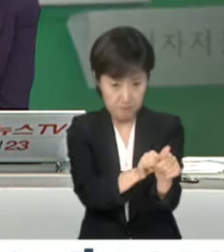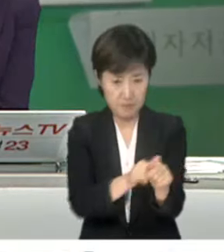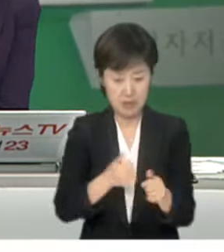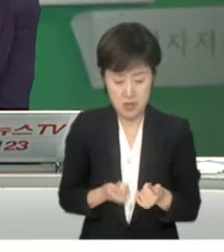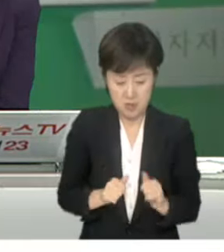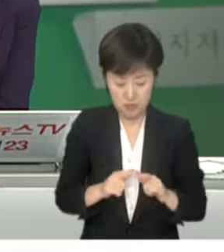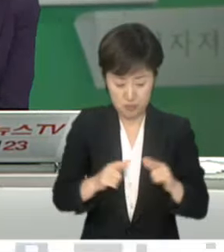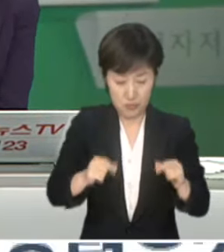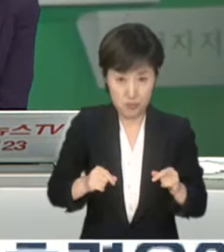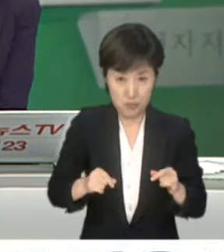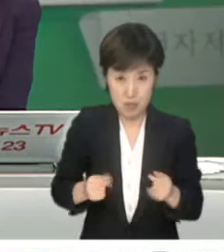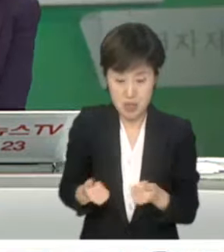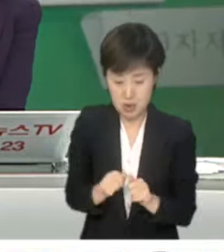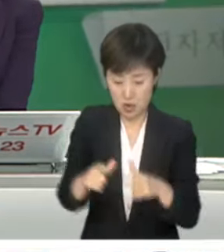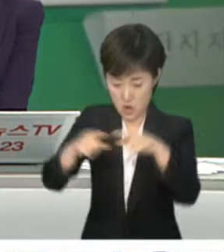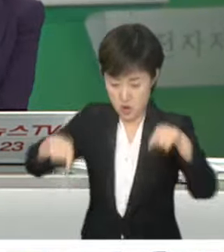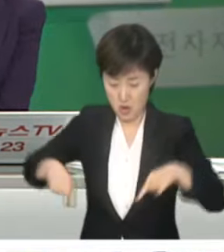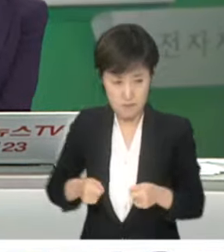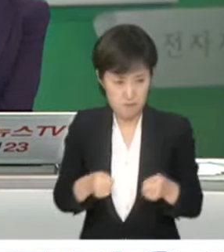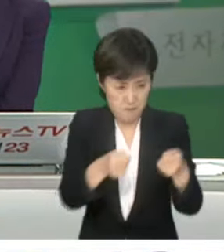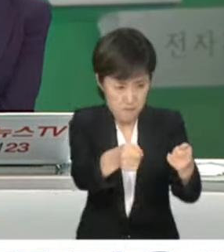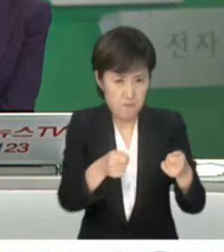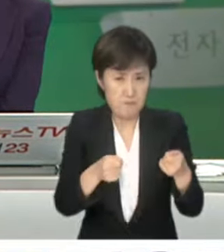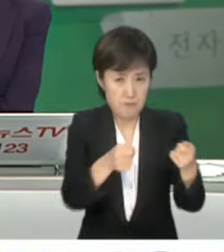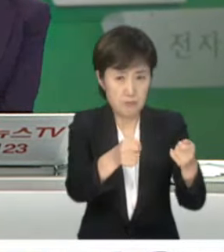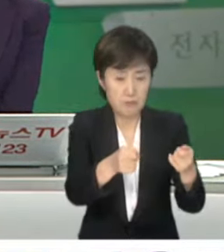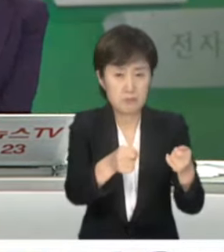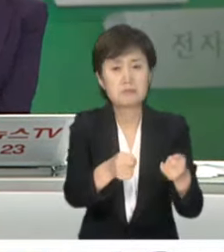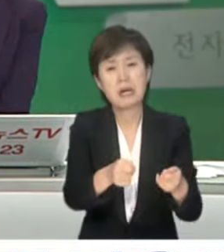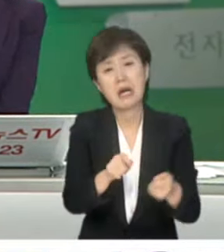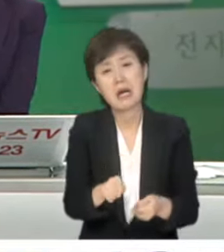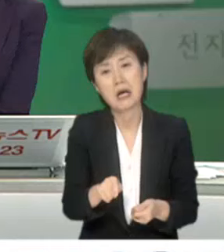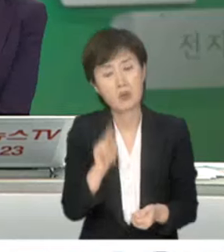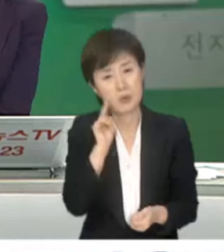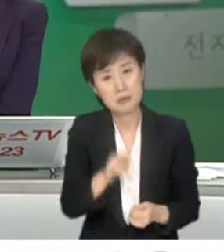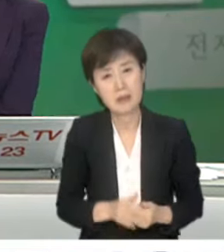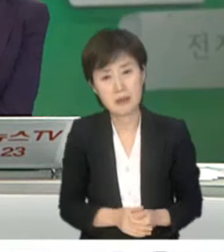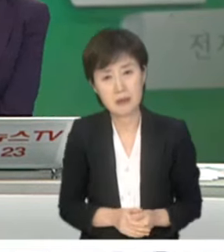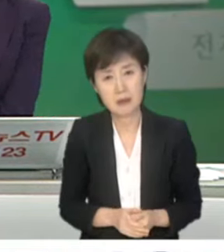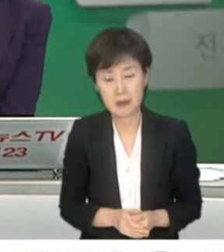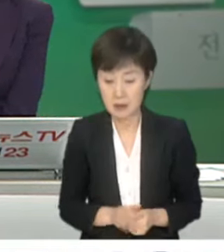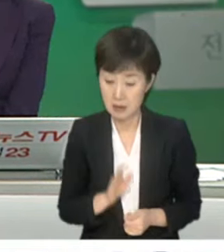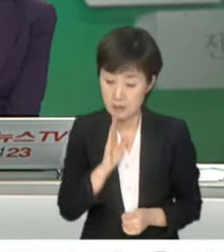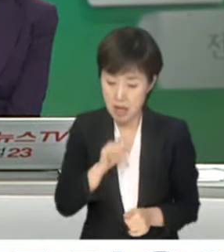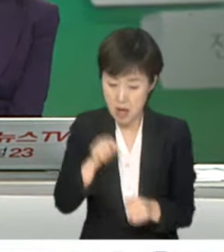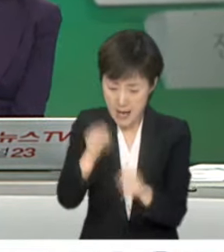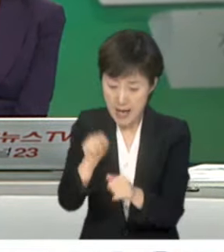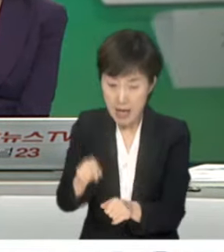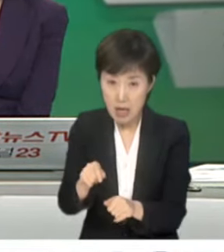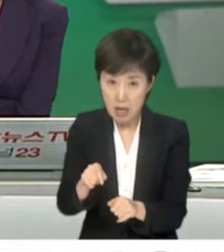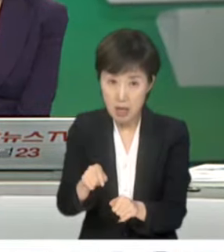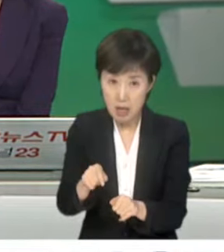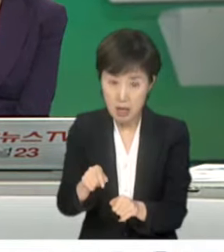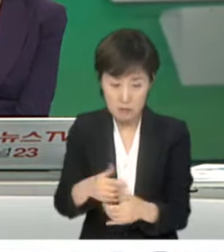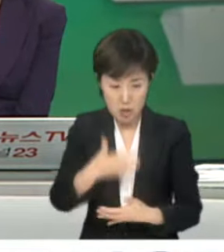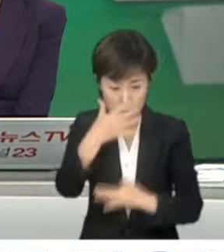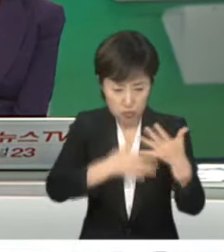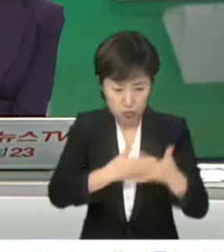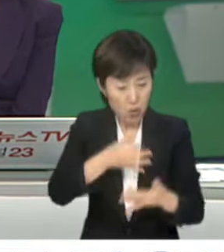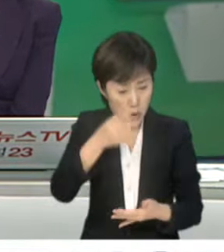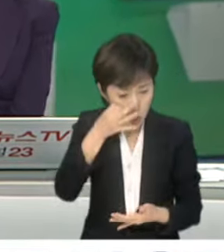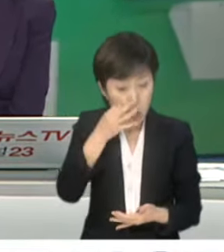등본, 가족관계 증명서를 범죄 조직에 제출을 했습니다. 이게 강제성을 만약에 갖는다면 충성 맹세 영상이 갖고